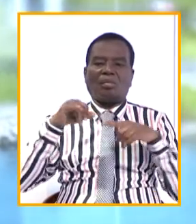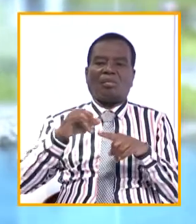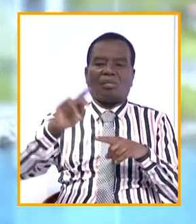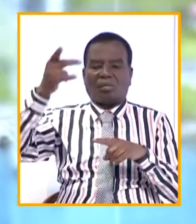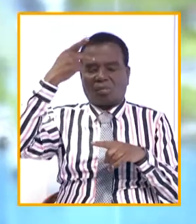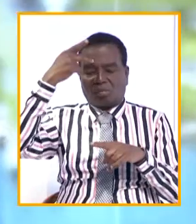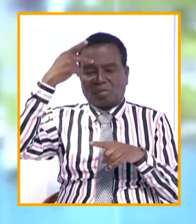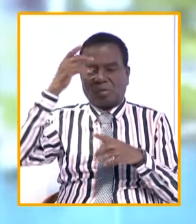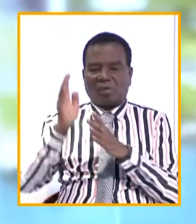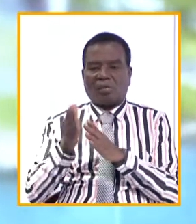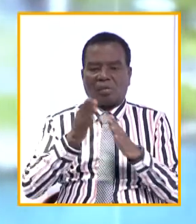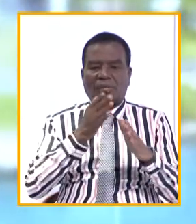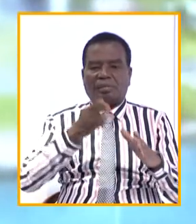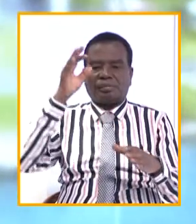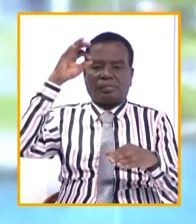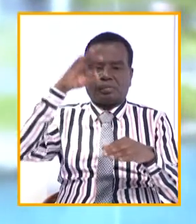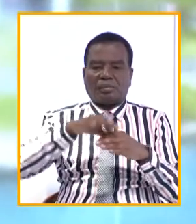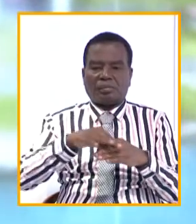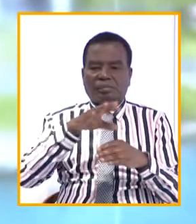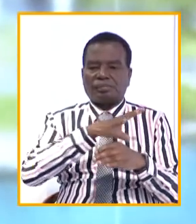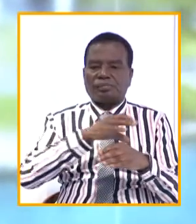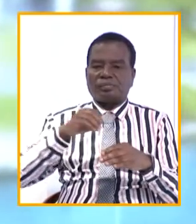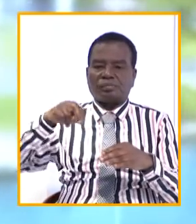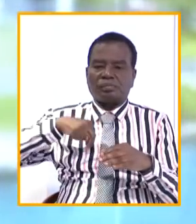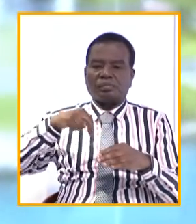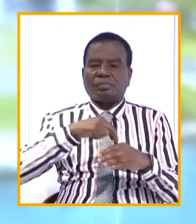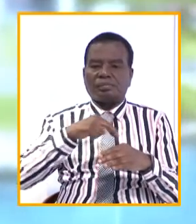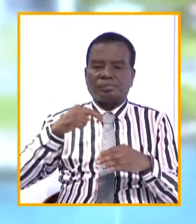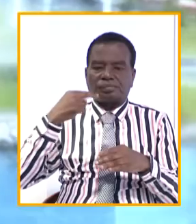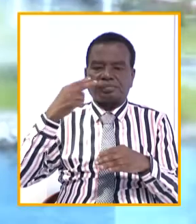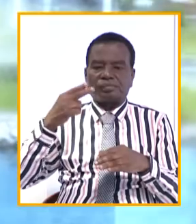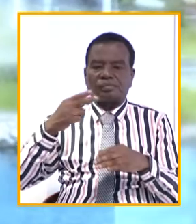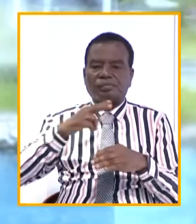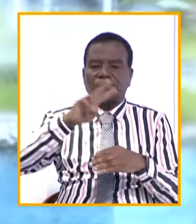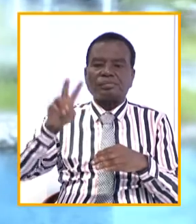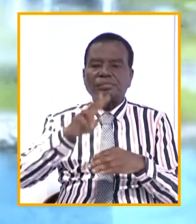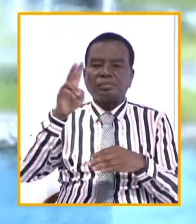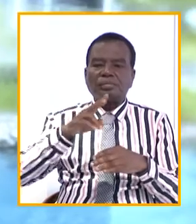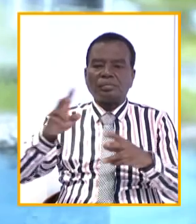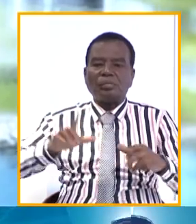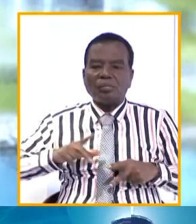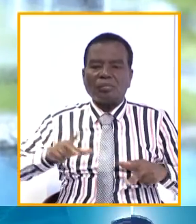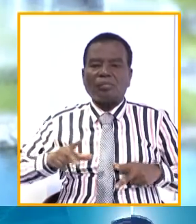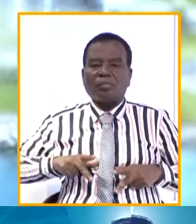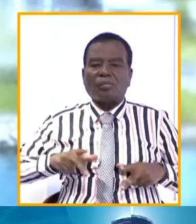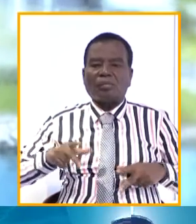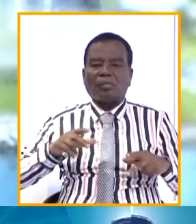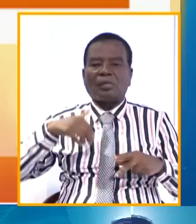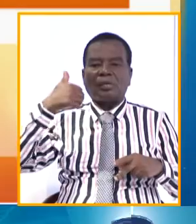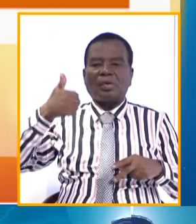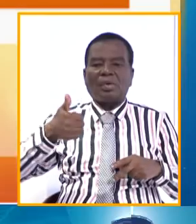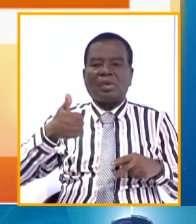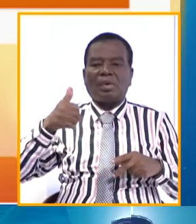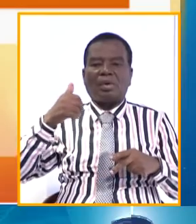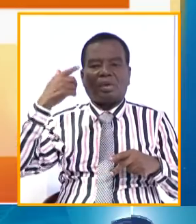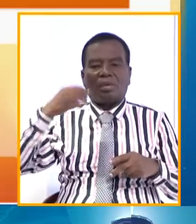politiques préparent ces joutes électorales et affinent leurs stratégies, nous vous invitons à profiter de ce vent de vacances qui souffle. Nous serons dès demain, en juillet,